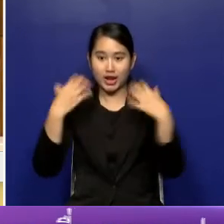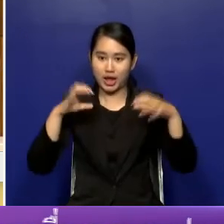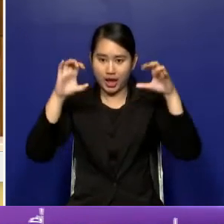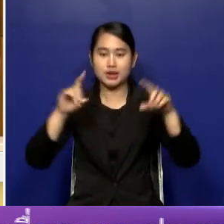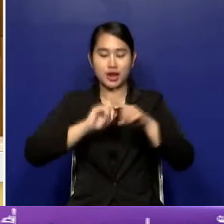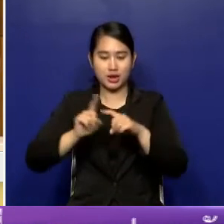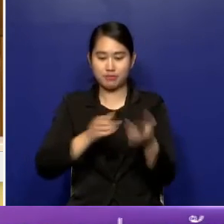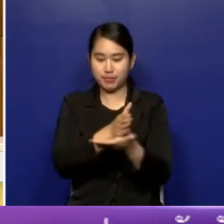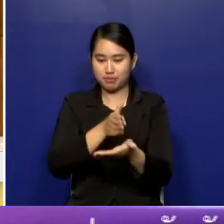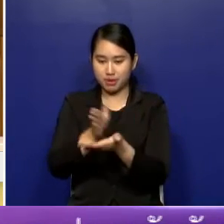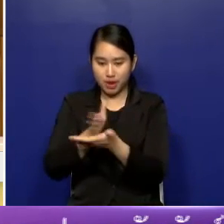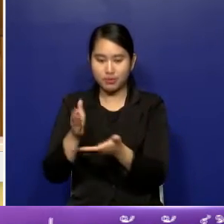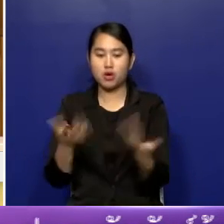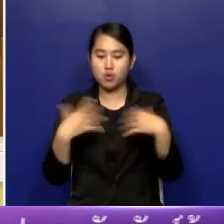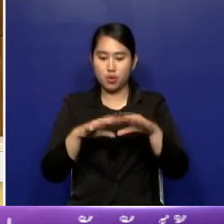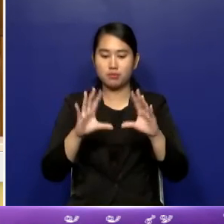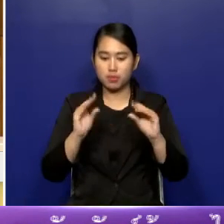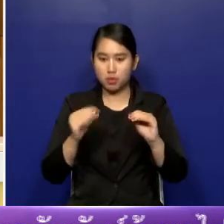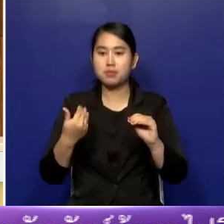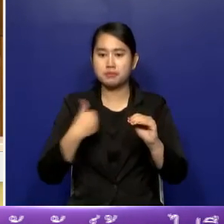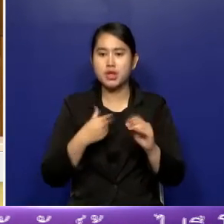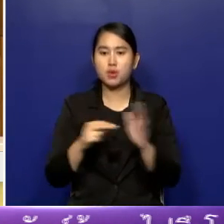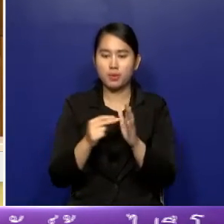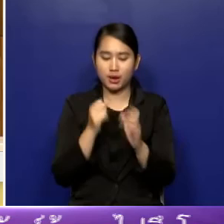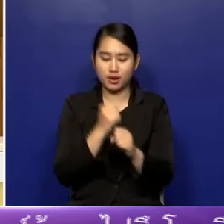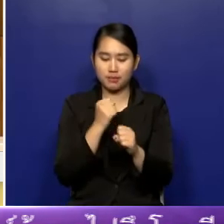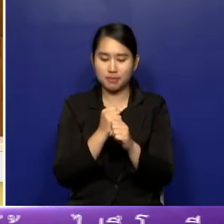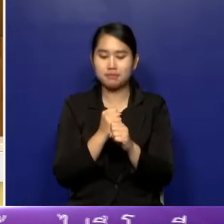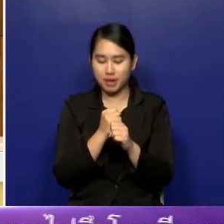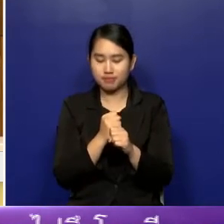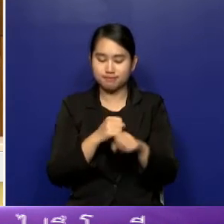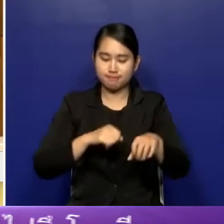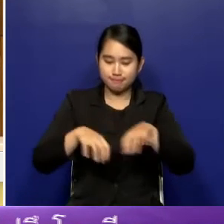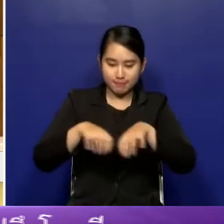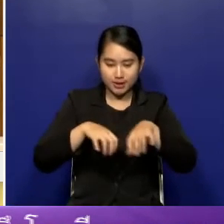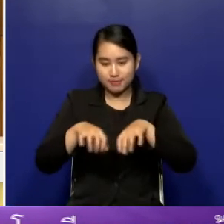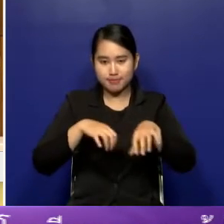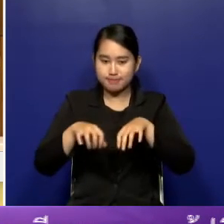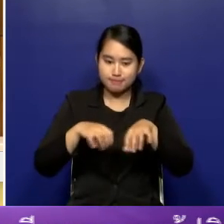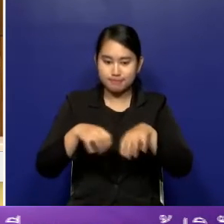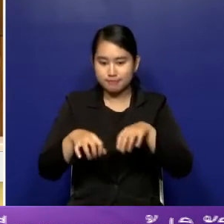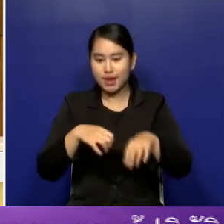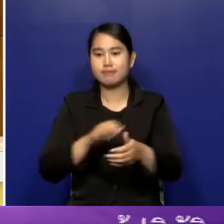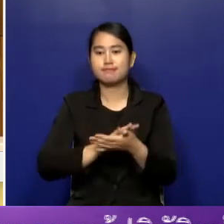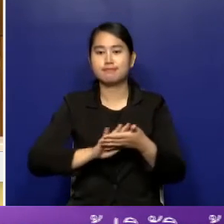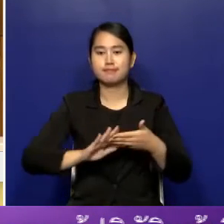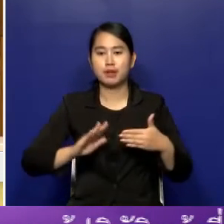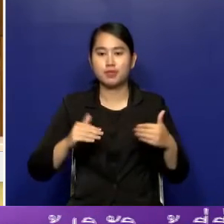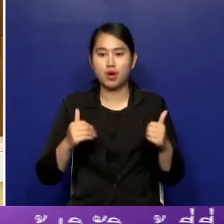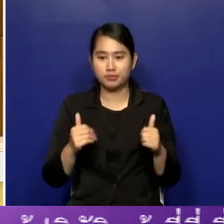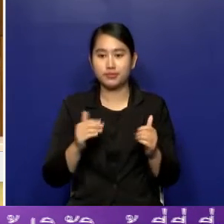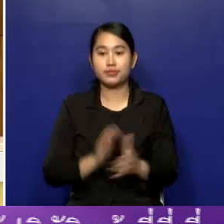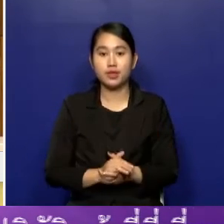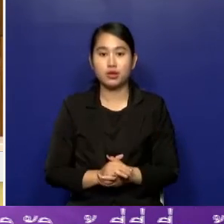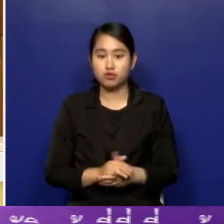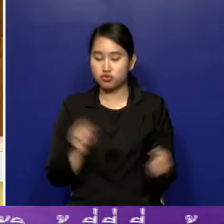querangเราก็ ตำเป็ตทำใหทกอย่างนะ มัไป żebyคามเรีบรอให้ได้โดยเร็ว โย tapaง